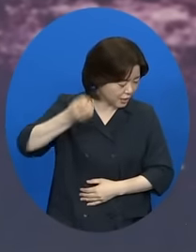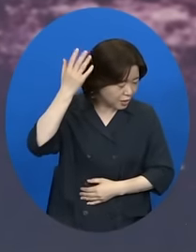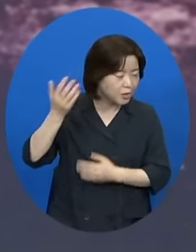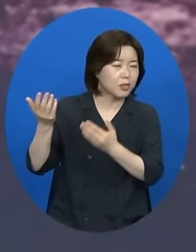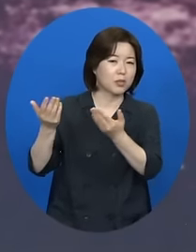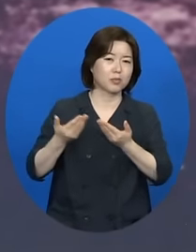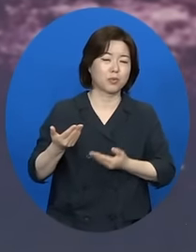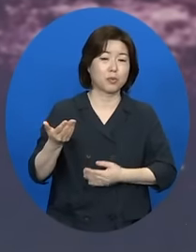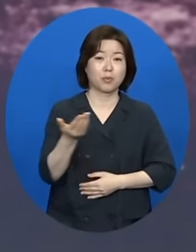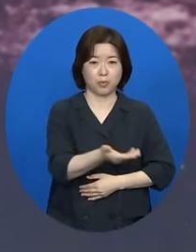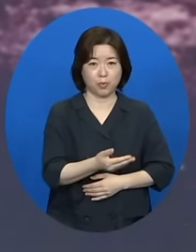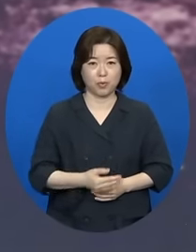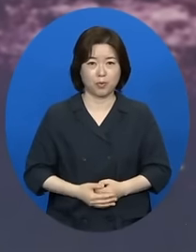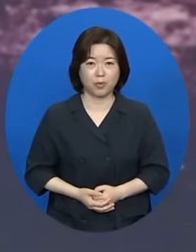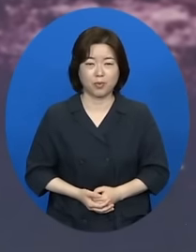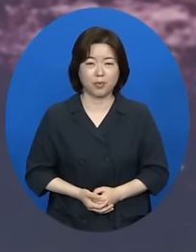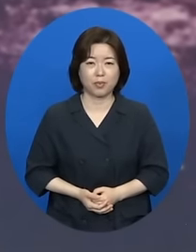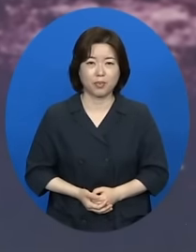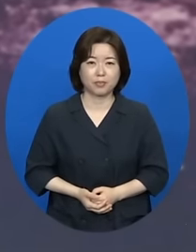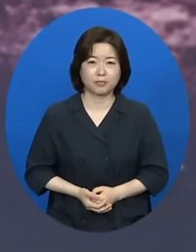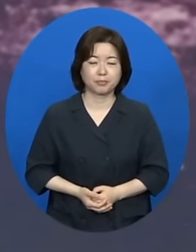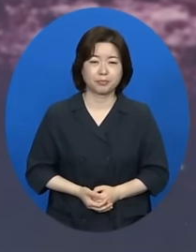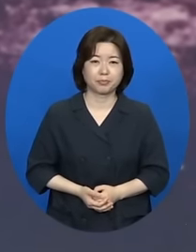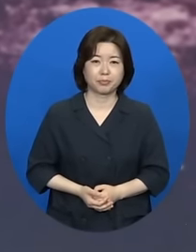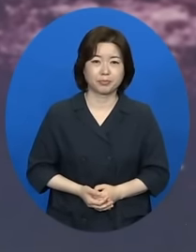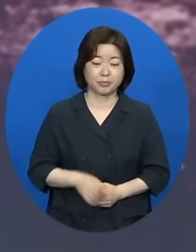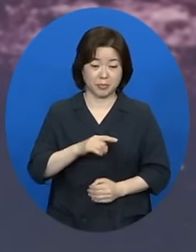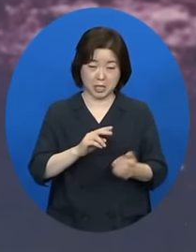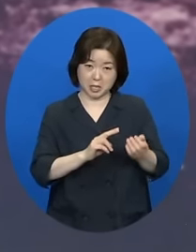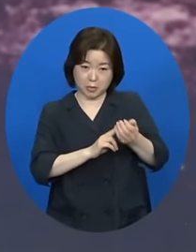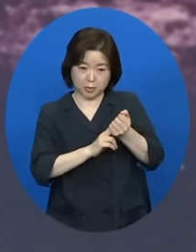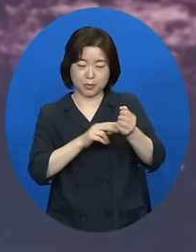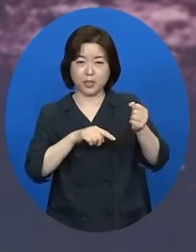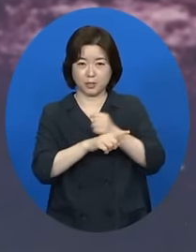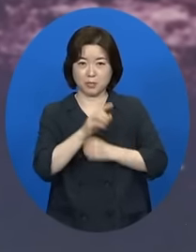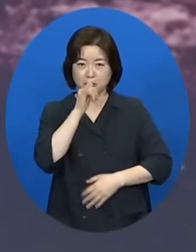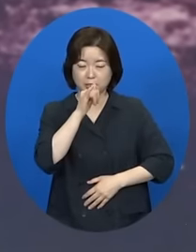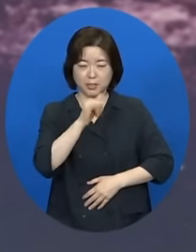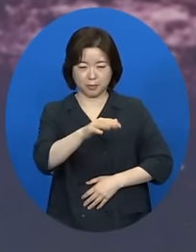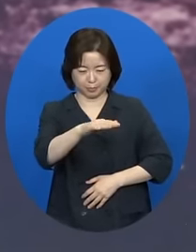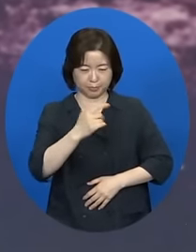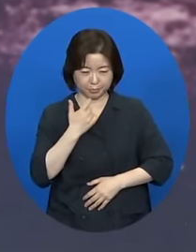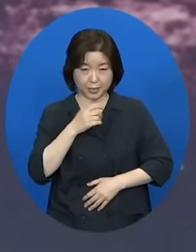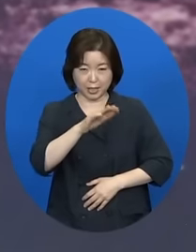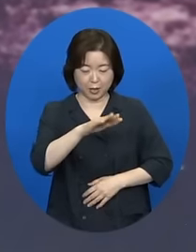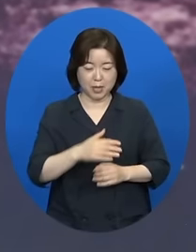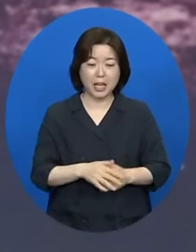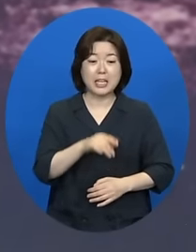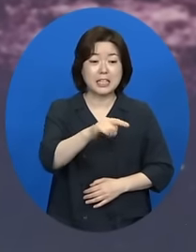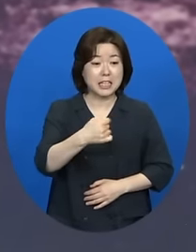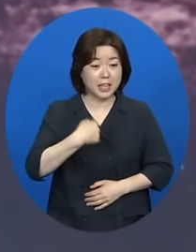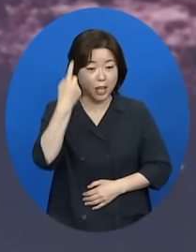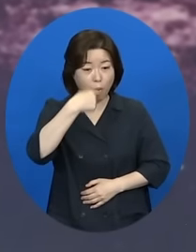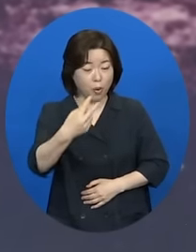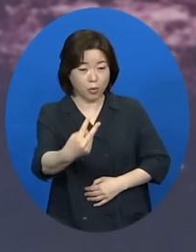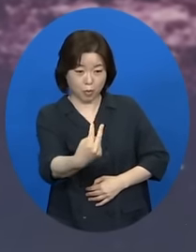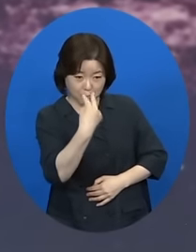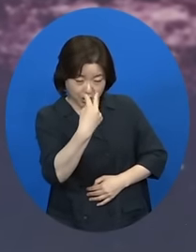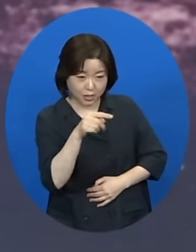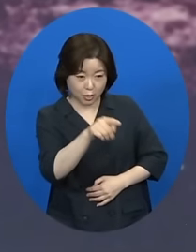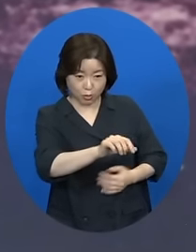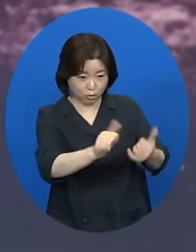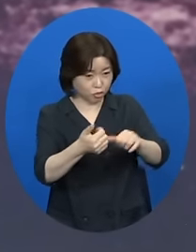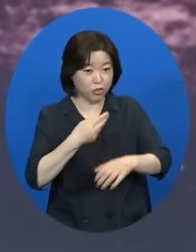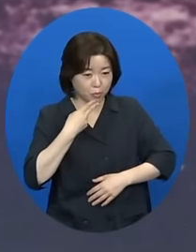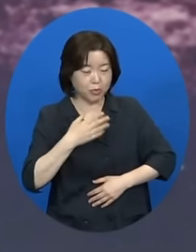말씀을 하시는 것이죠. 그러면서 여기에 숨겨진 의미가 있어요. 야곱아, 너가 나의 얼굴을 보고도 죽지 않았다.